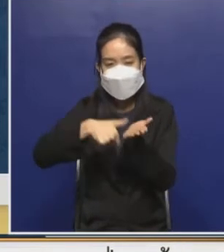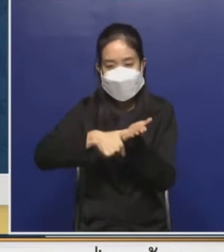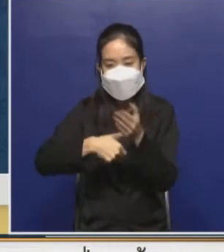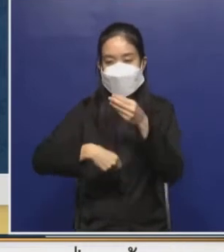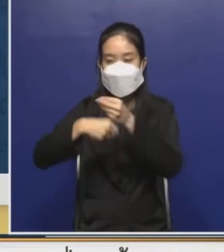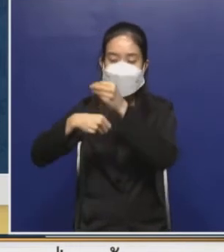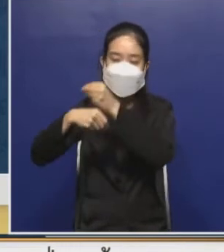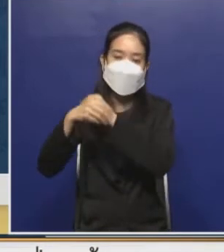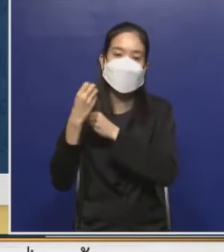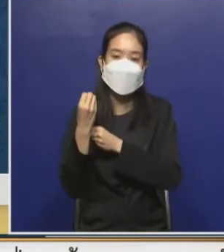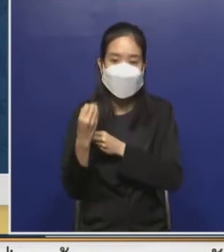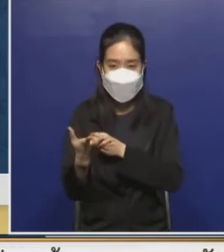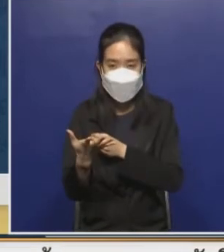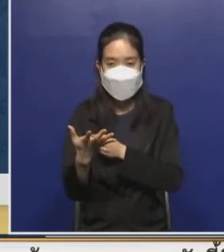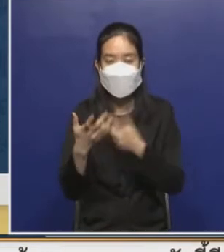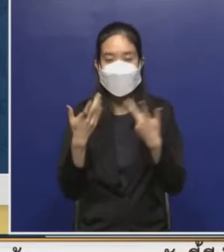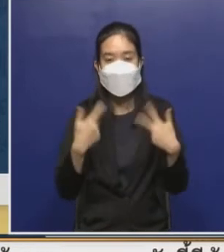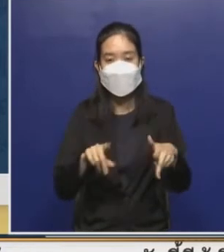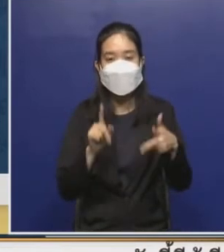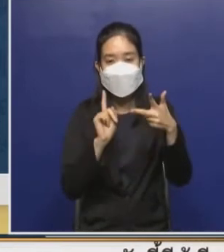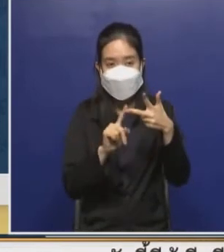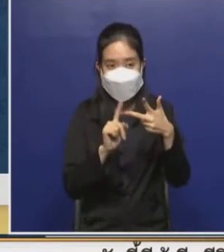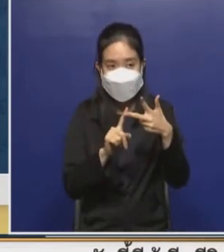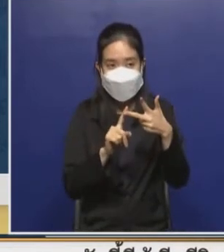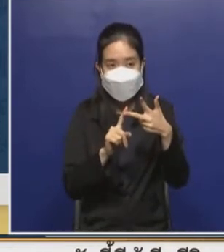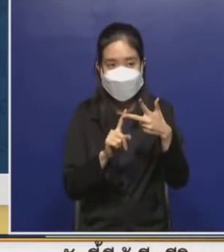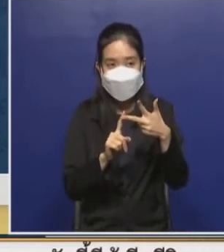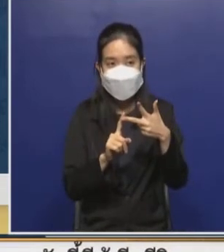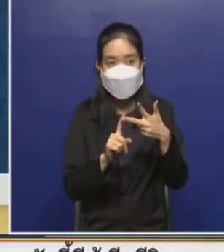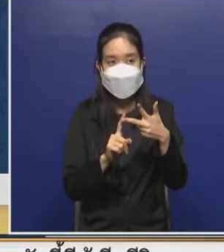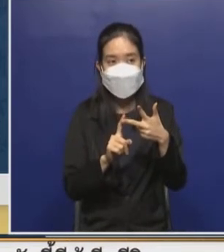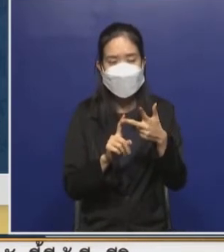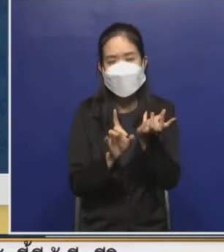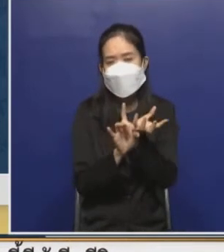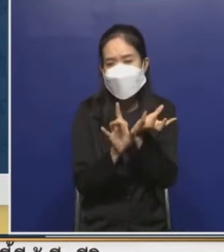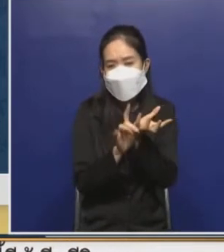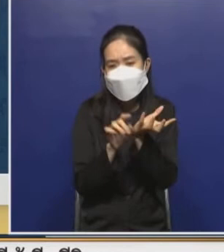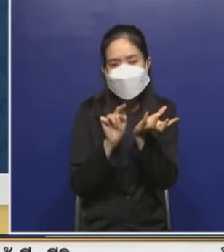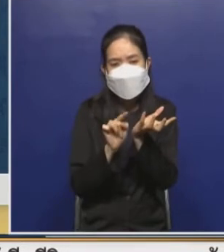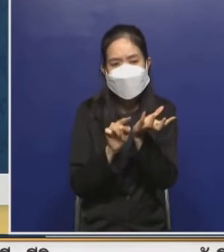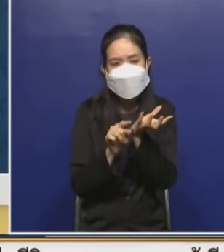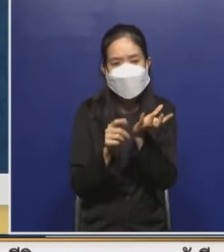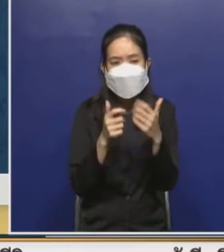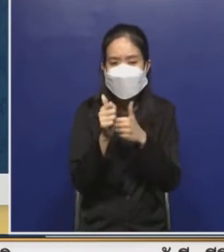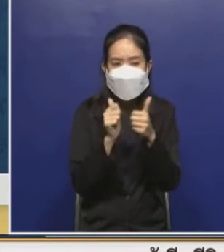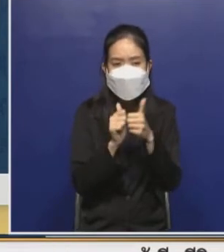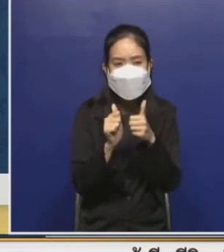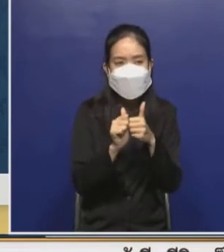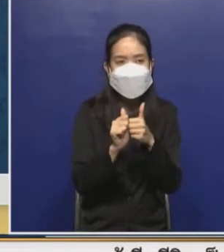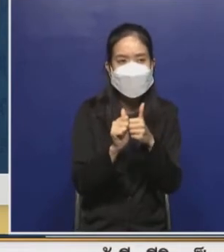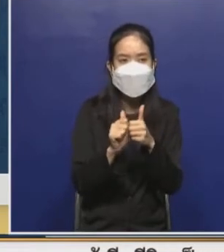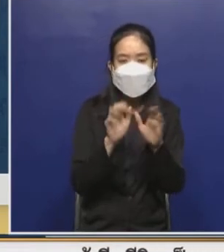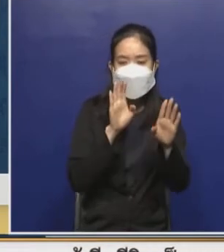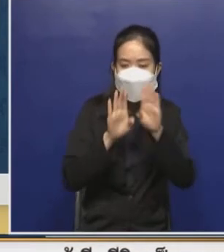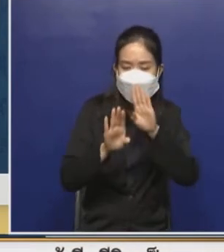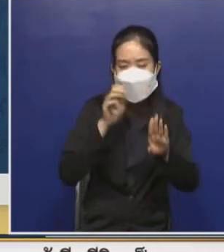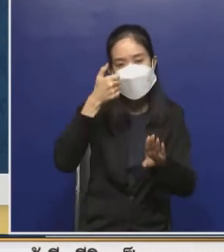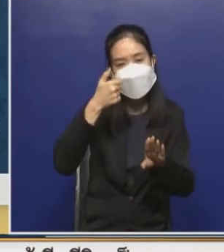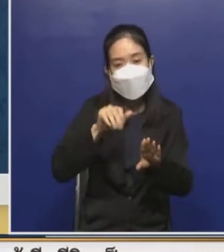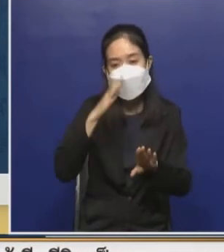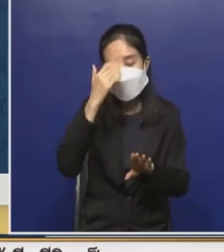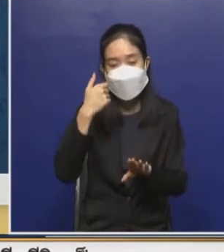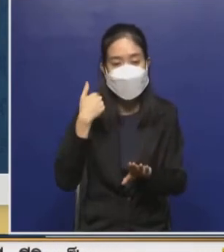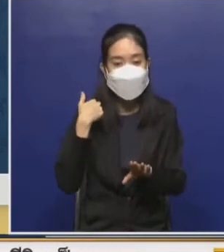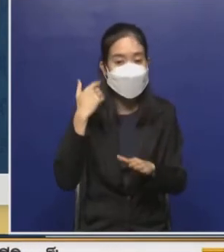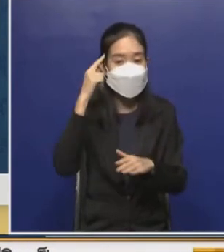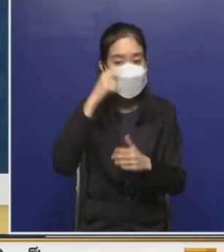และ 3ผลิตภาพทแ่งขัไม่ได้ครับในรอบ 10 ปีทผ่านมาประเทศไยแบจะไมได้พัฒนาผ